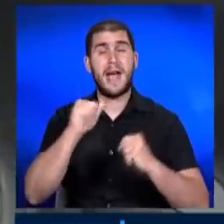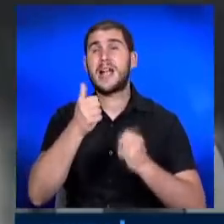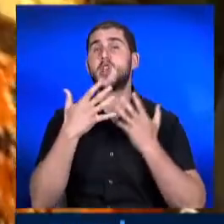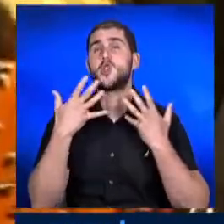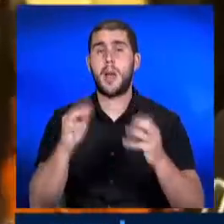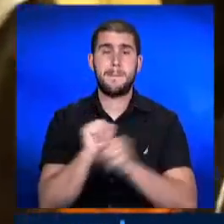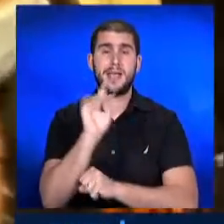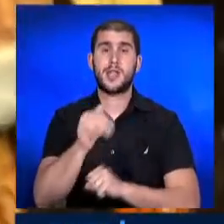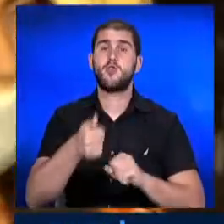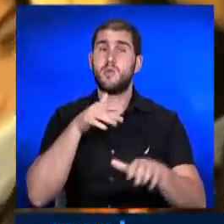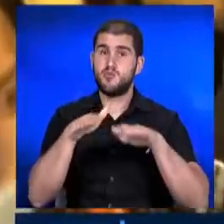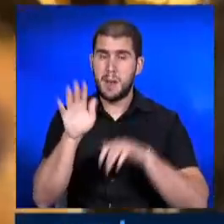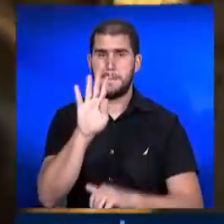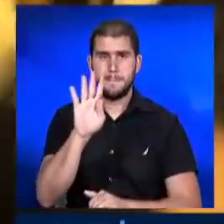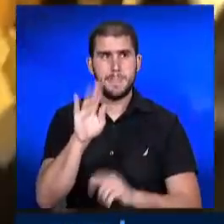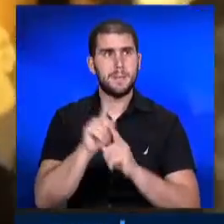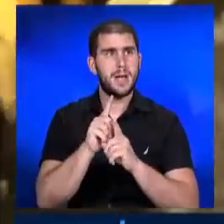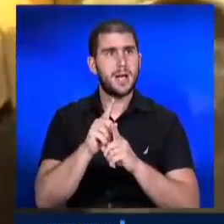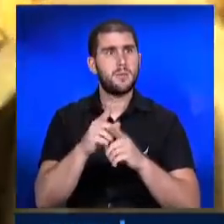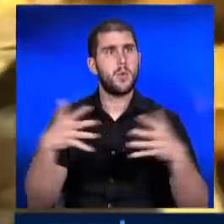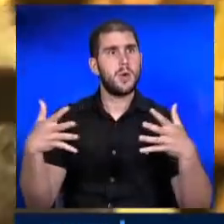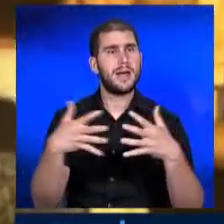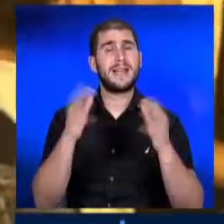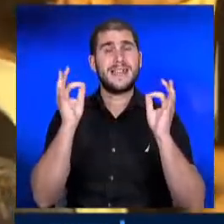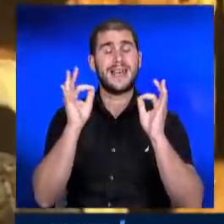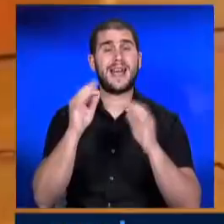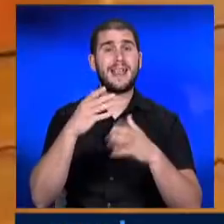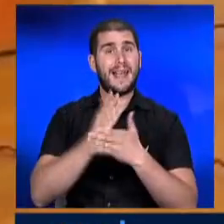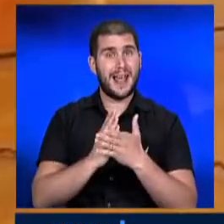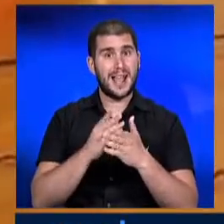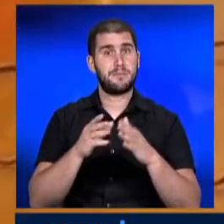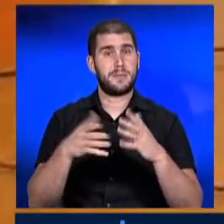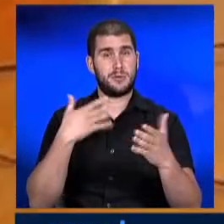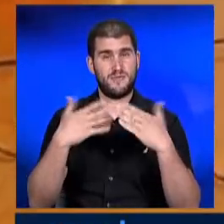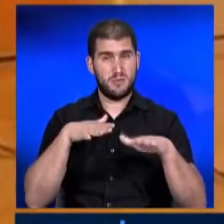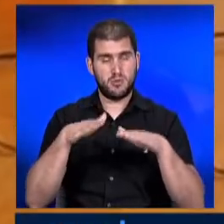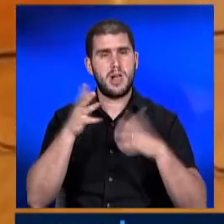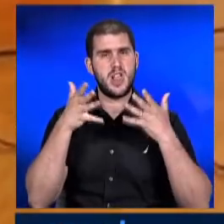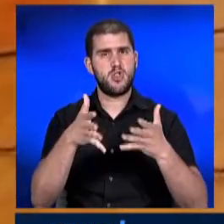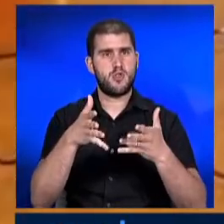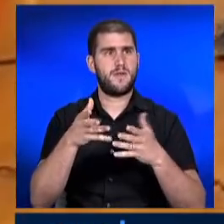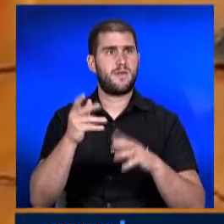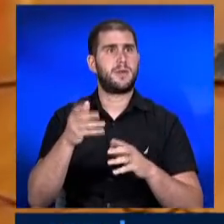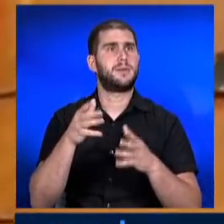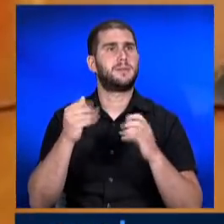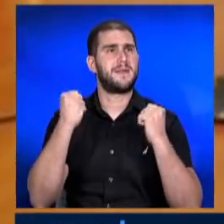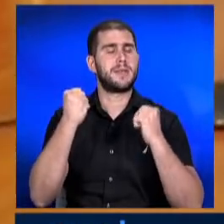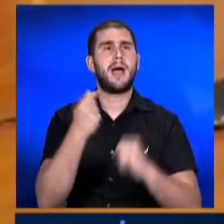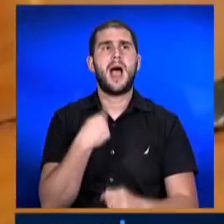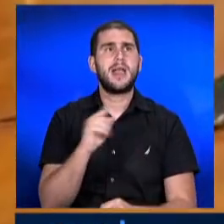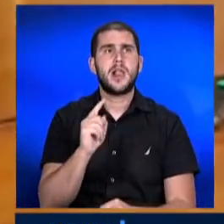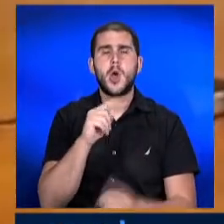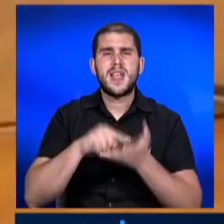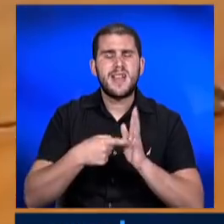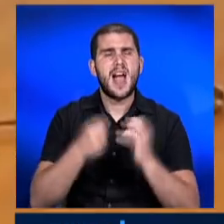ראש הממשלה, נתניהו ייחד חלק ניכר מישיבת הממשלה לתקוף את המפגינים. בני, אני לא התכוונתי לגעת בהפגנות,